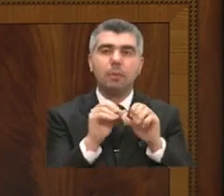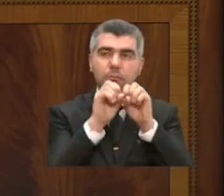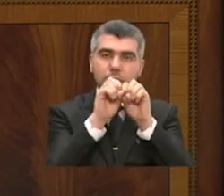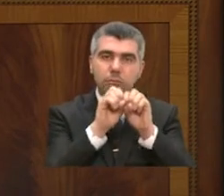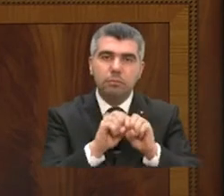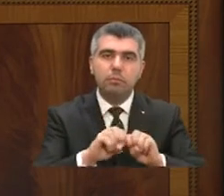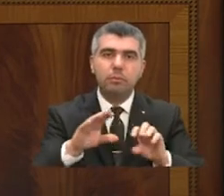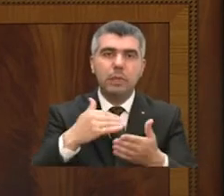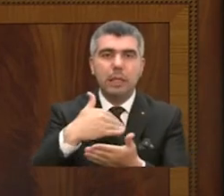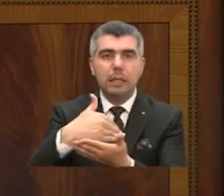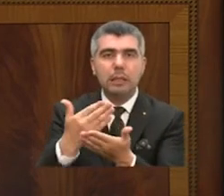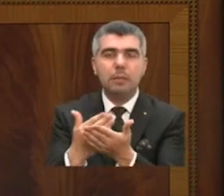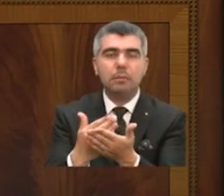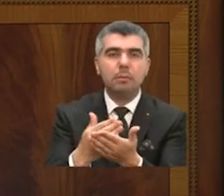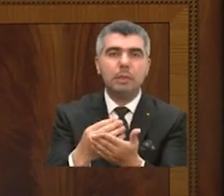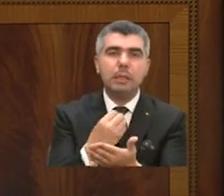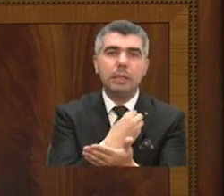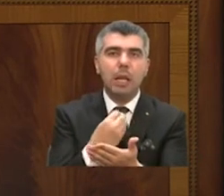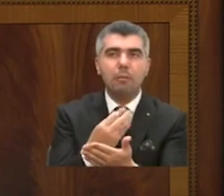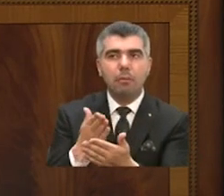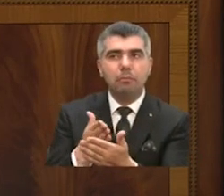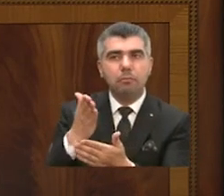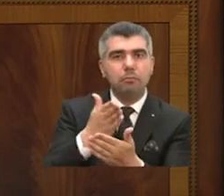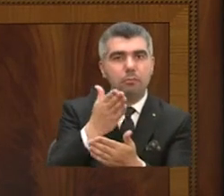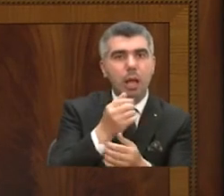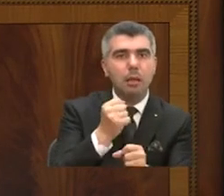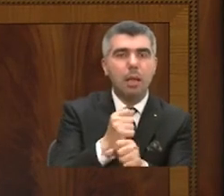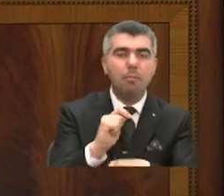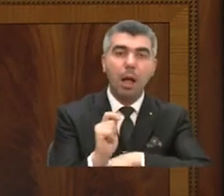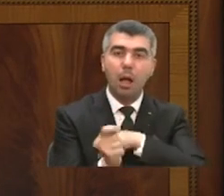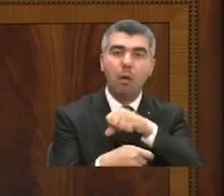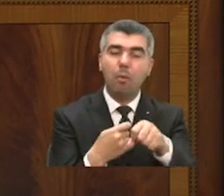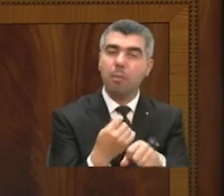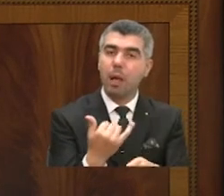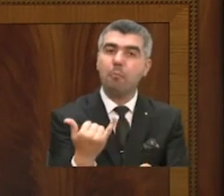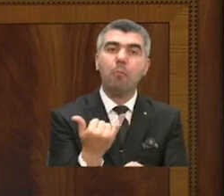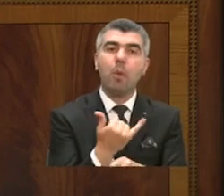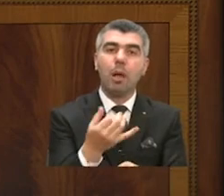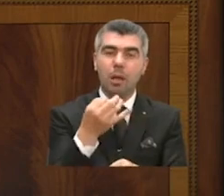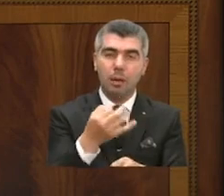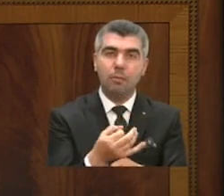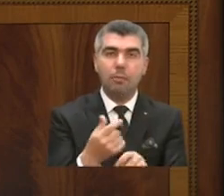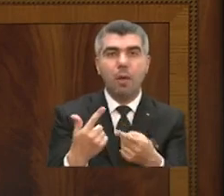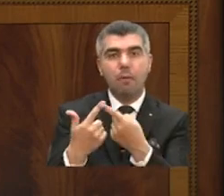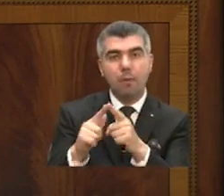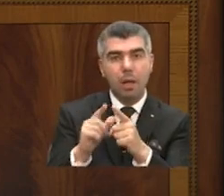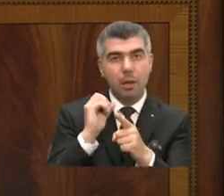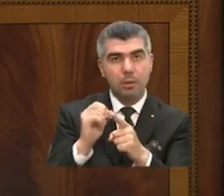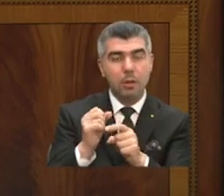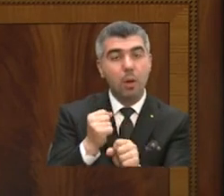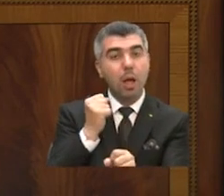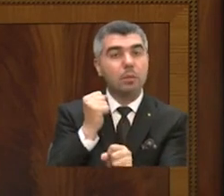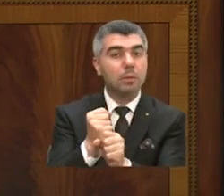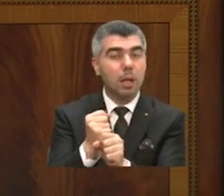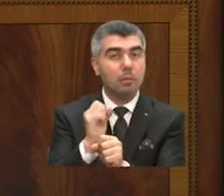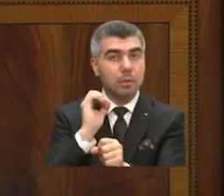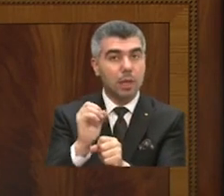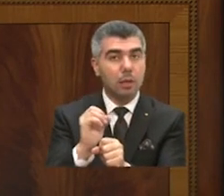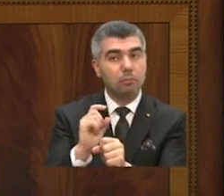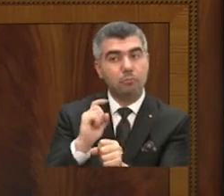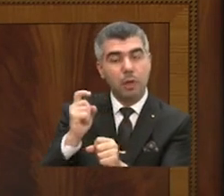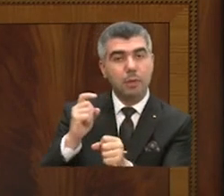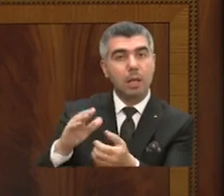الجغرافي لهذه الموارد، إضافة إلى توفير الظروف المناسبة لاشتغالها